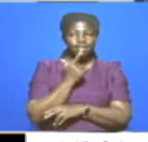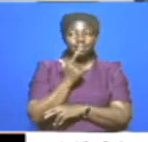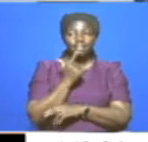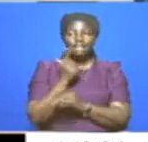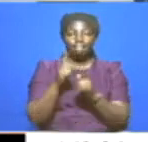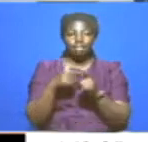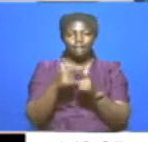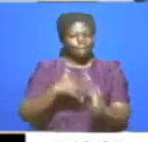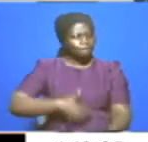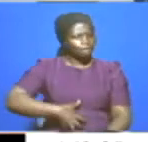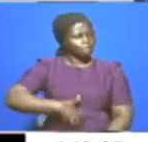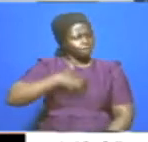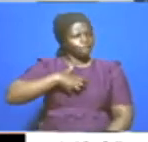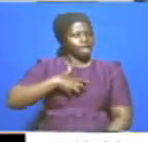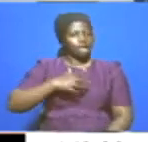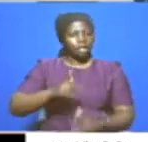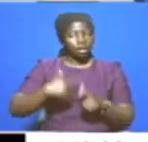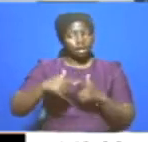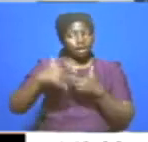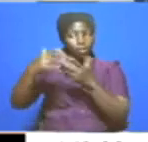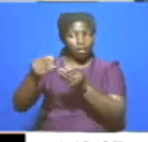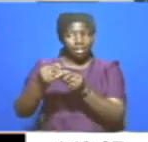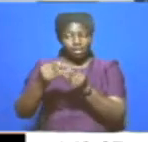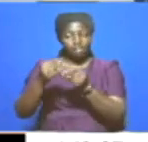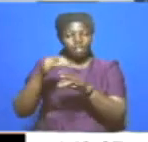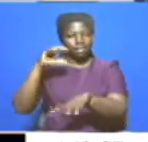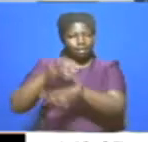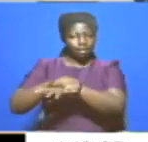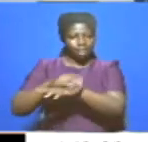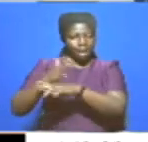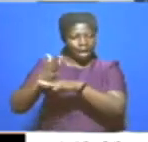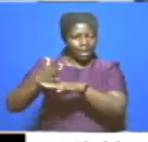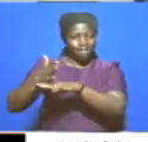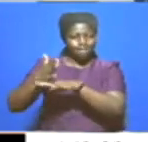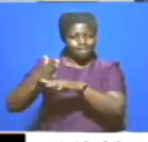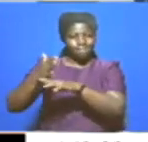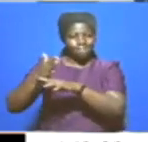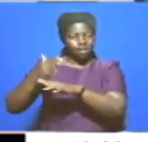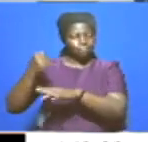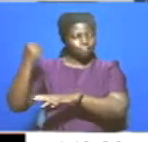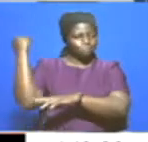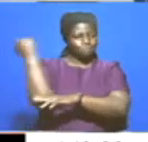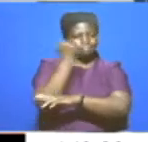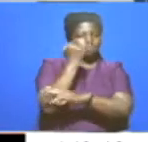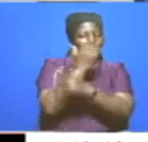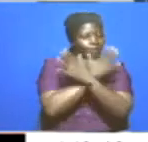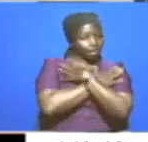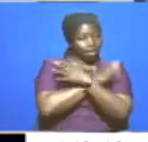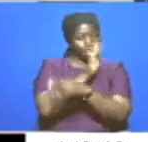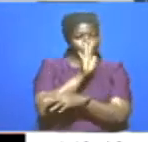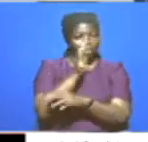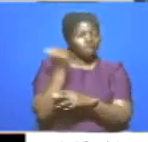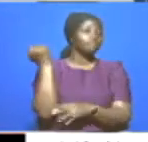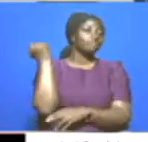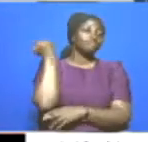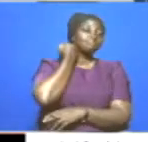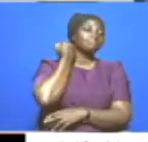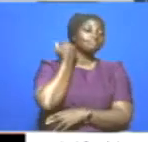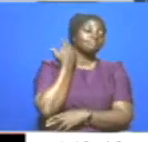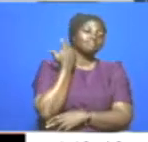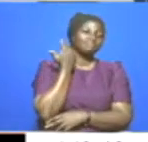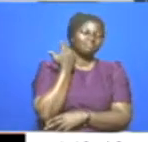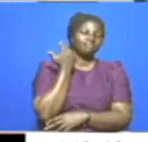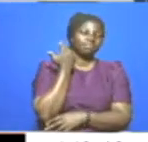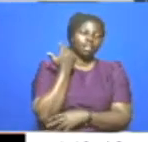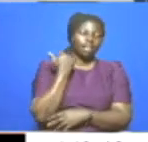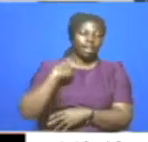alikasirika, akaenda kuchukua kisu akaja kudunga mwenzake kwenye shingo. Tutafanya